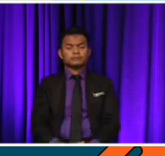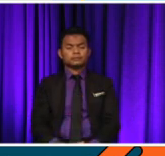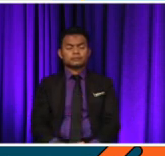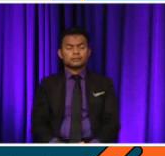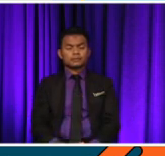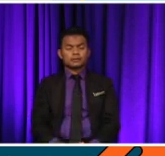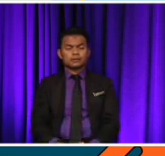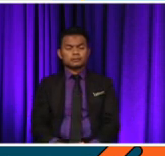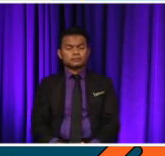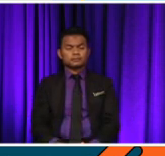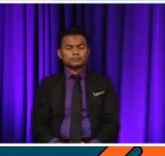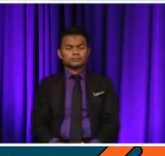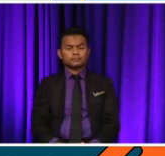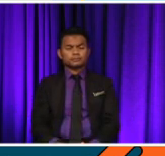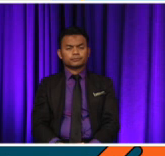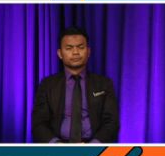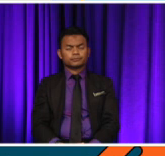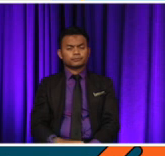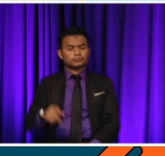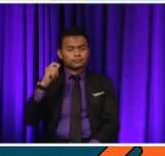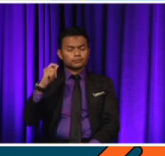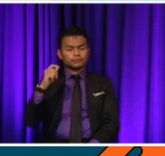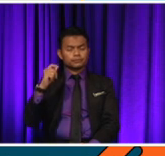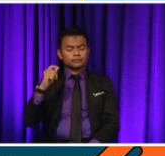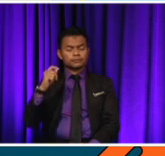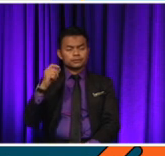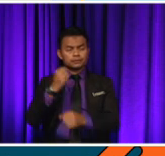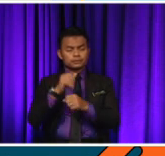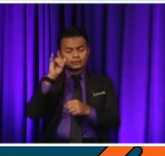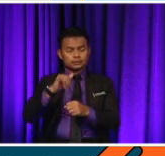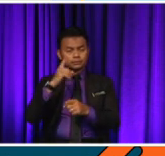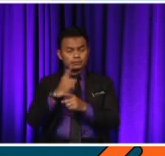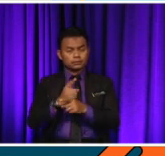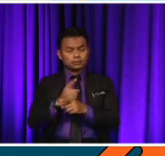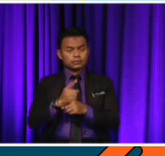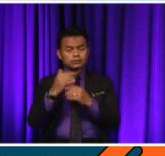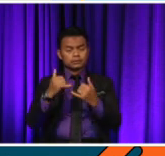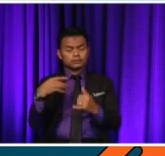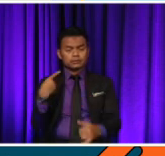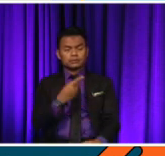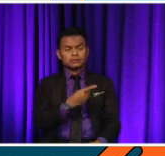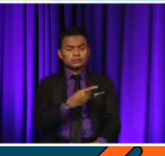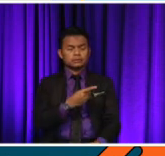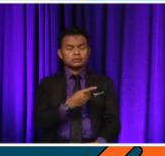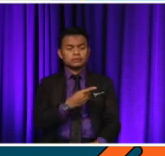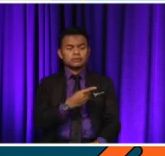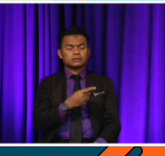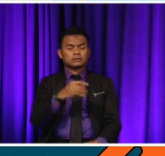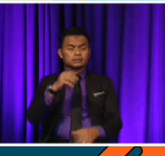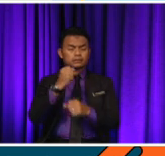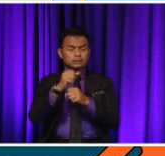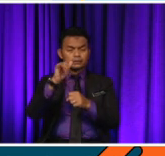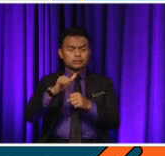dengan betul oke tadi kerja yang betul ini dengan betul oke yaitu perkataan